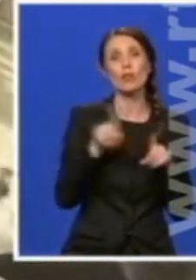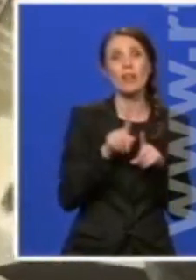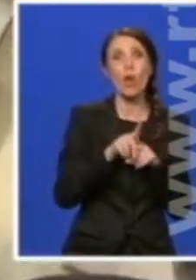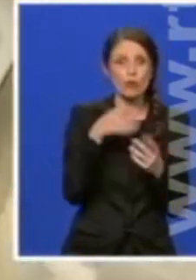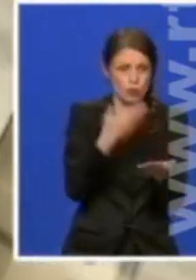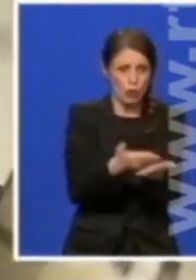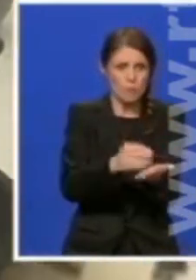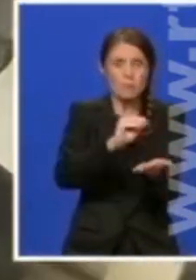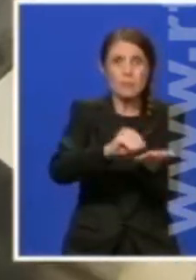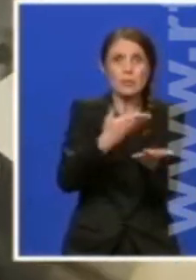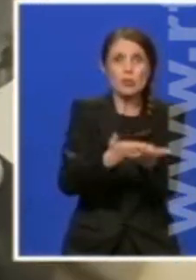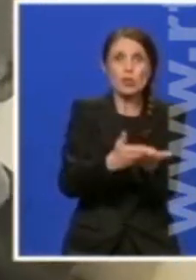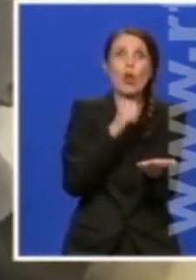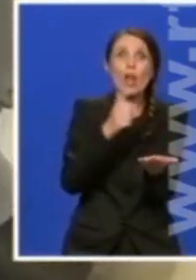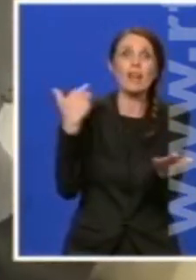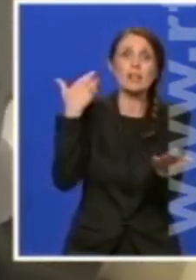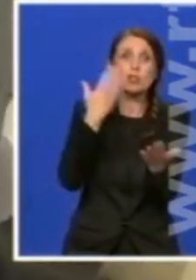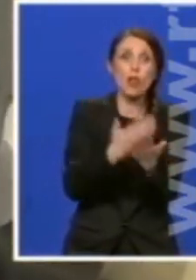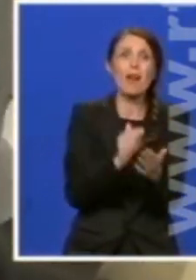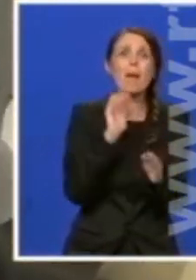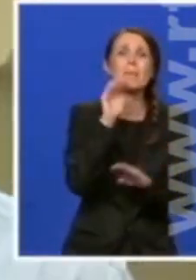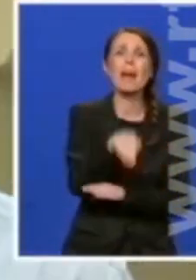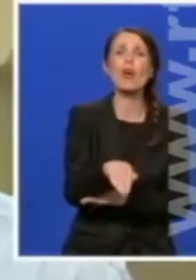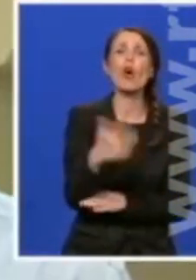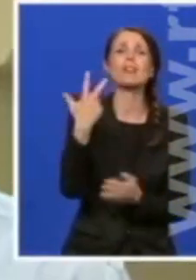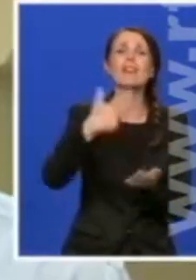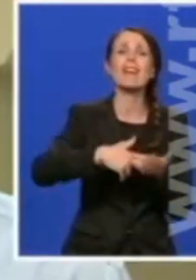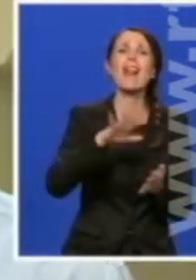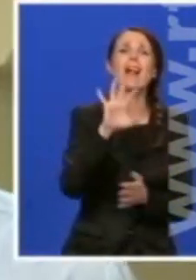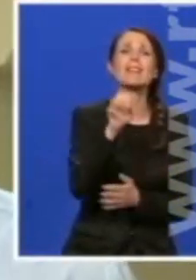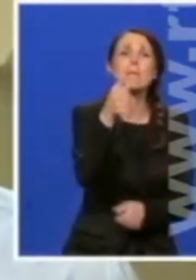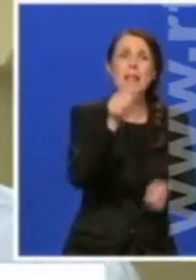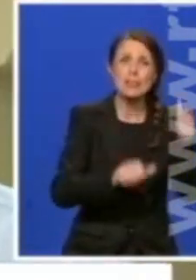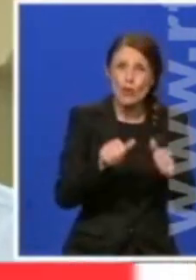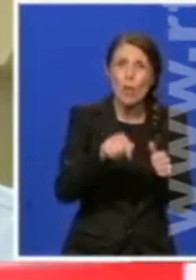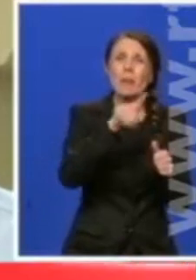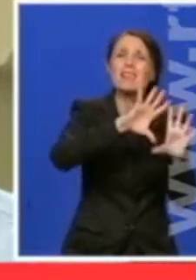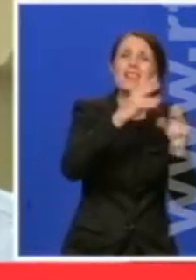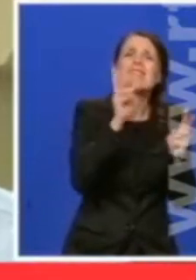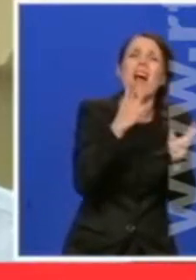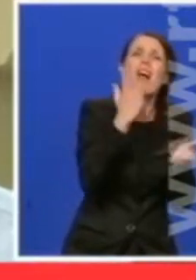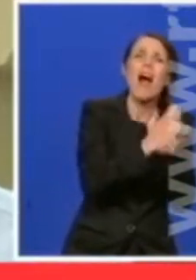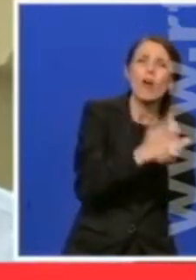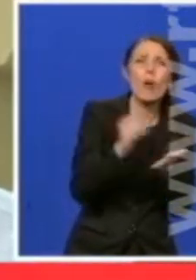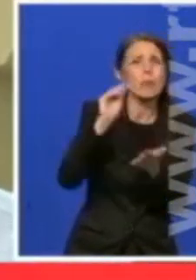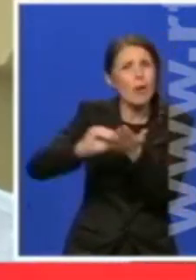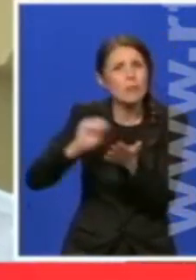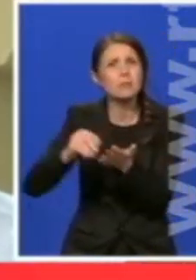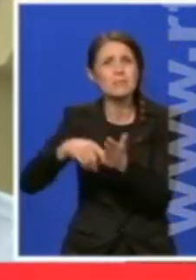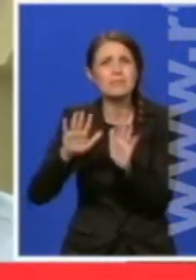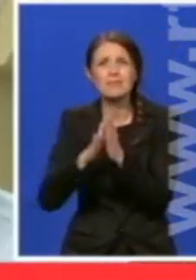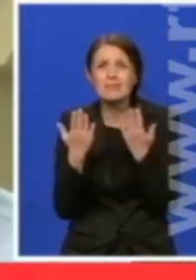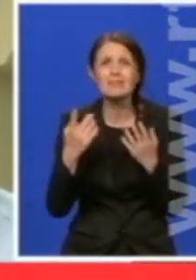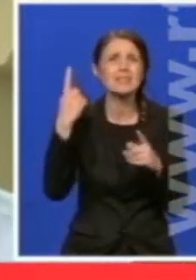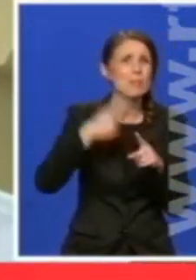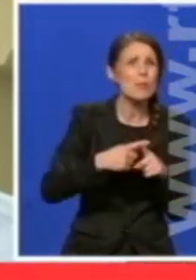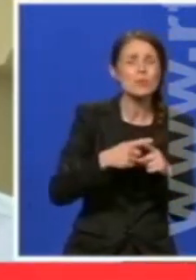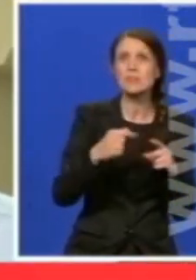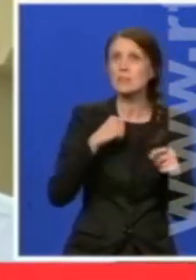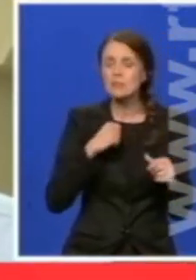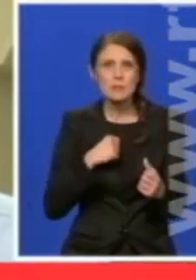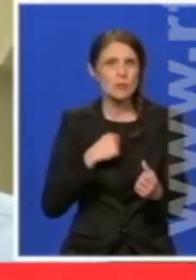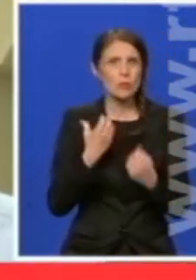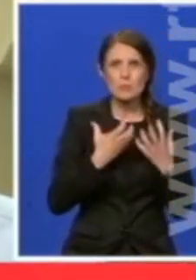izdanja. Preko 3500 operacija je opisano u tom dnevniku, mnogo dramatičnih događaja, geopolitičkih